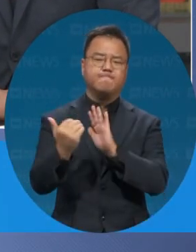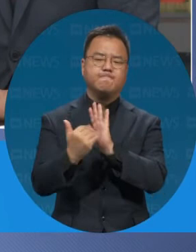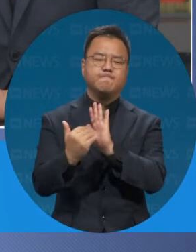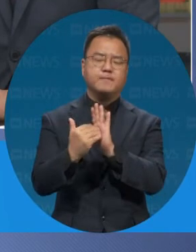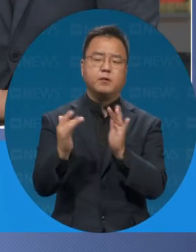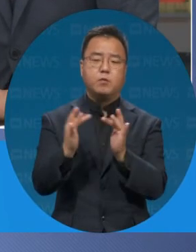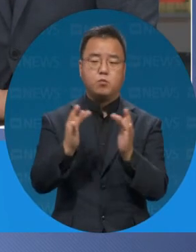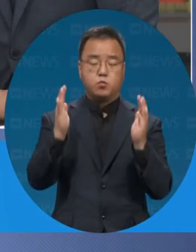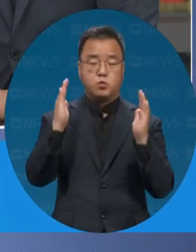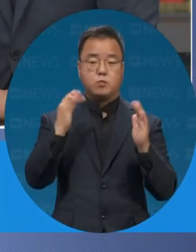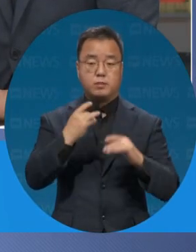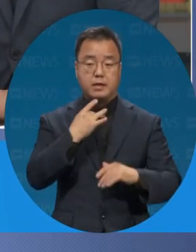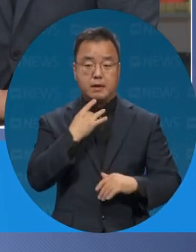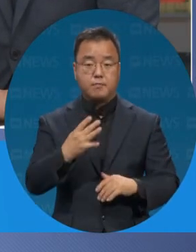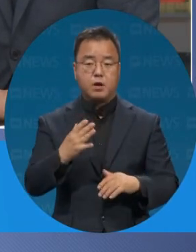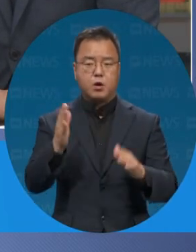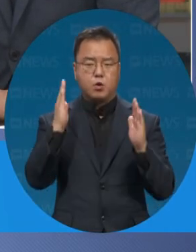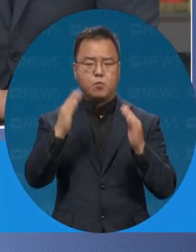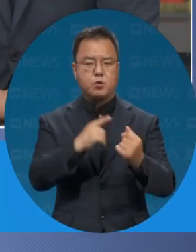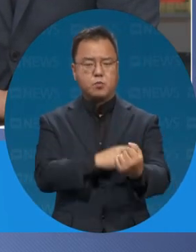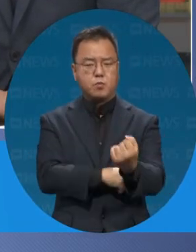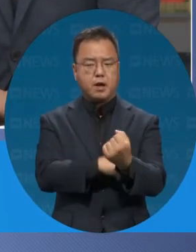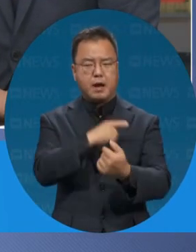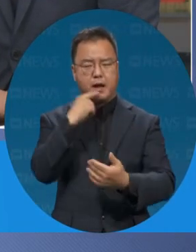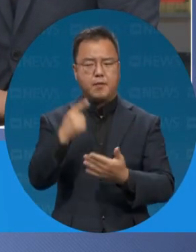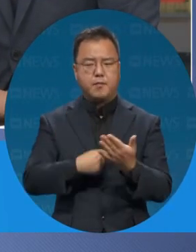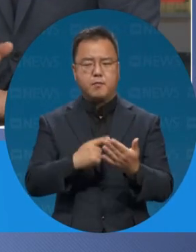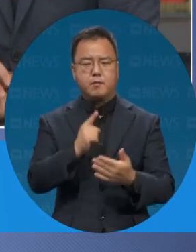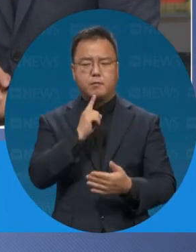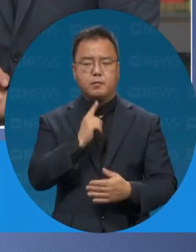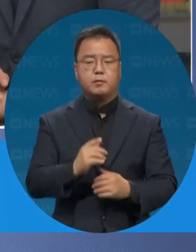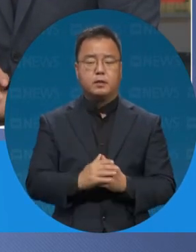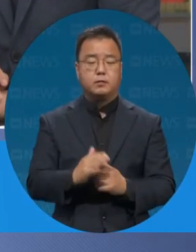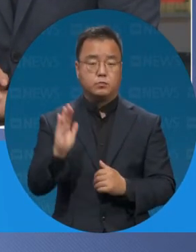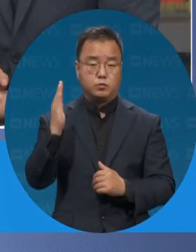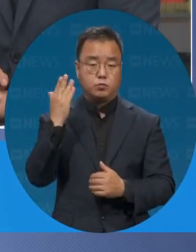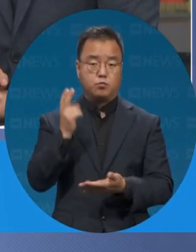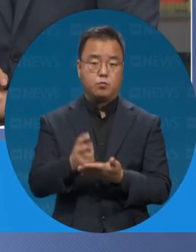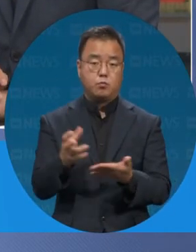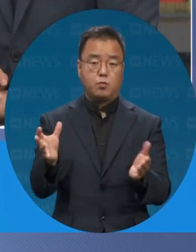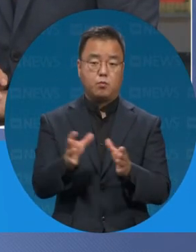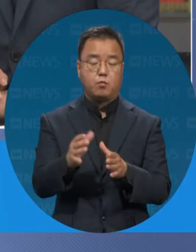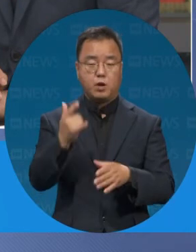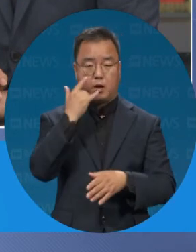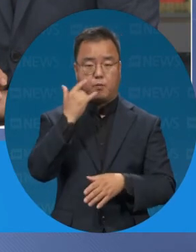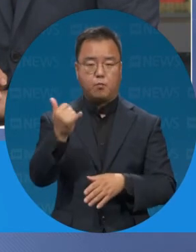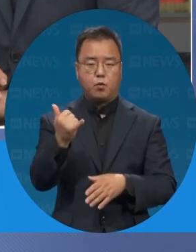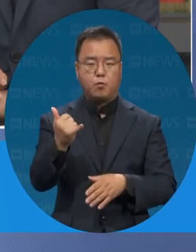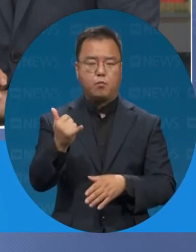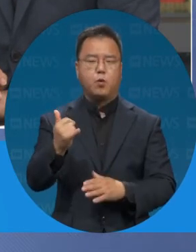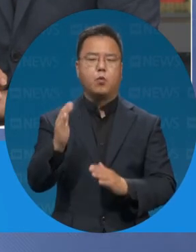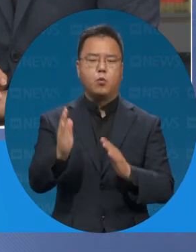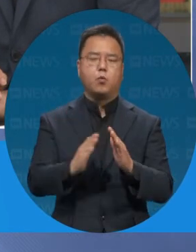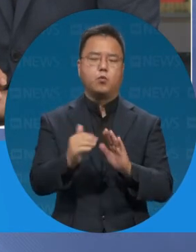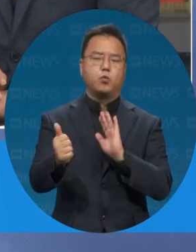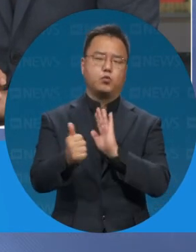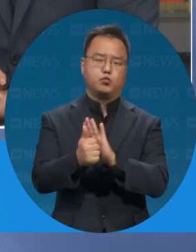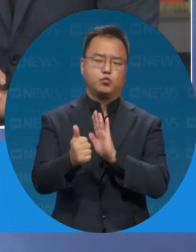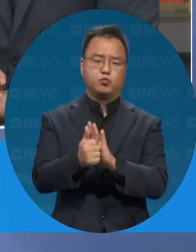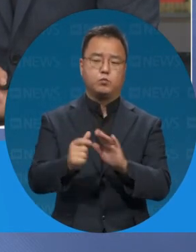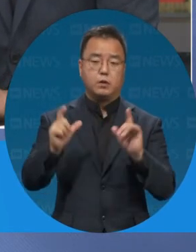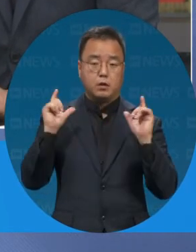수업만 받느라 학습권 피해가 크다고 고소했습니다 예 최근 법무부가 이런 학부모들을 공식 지지하는 성명을 발표하면서